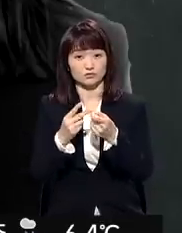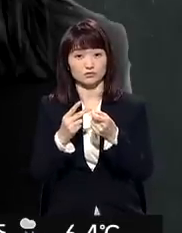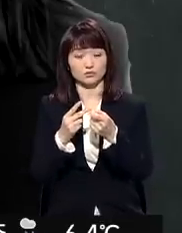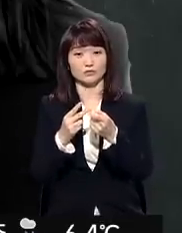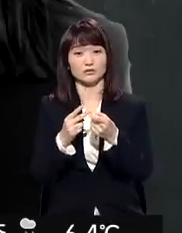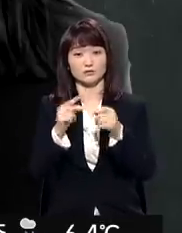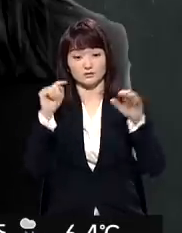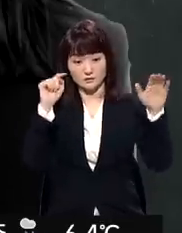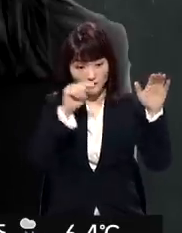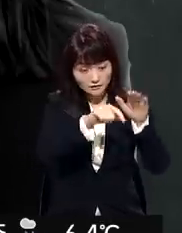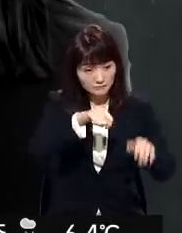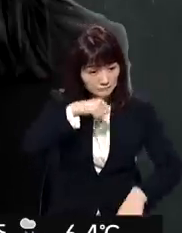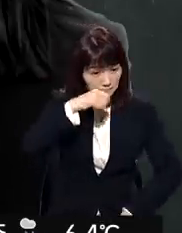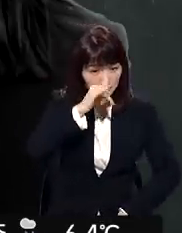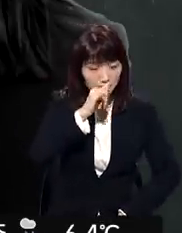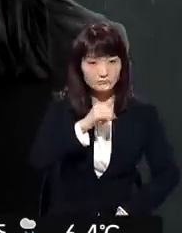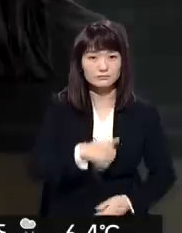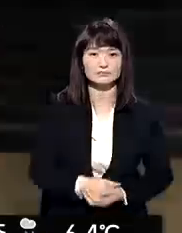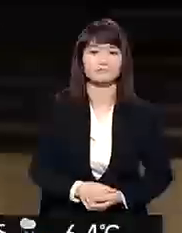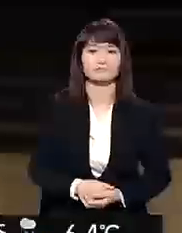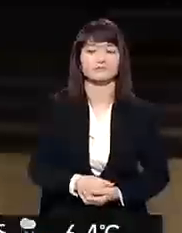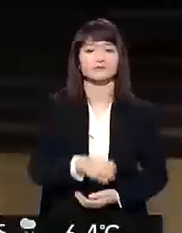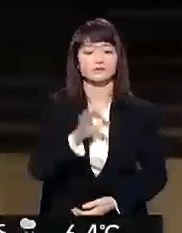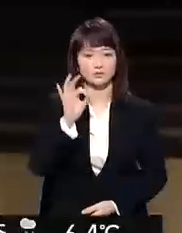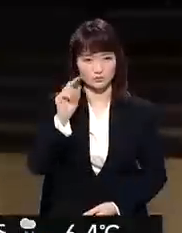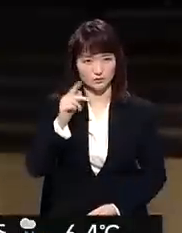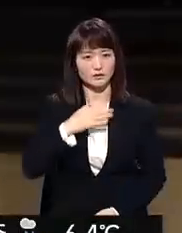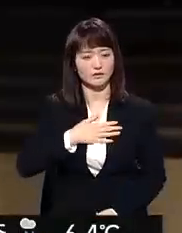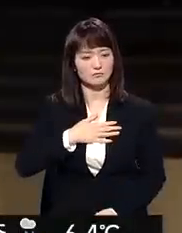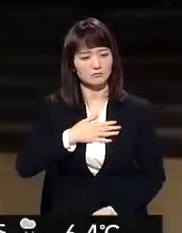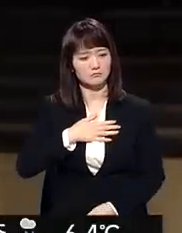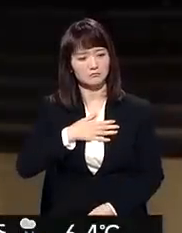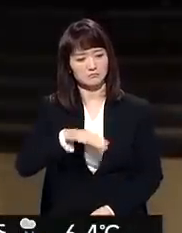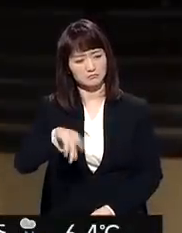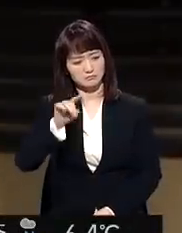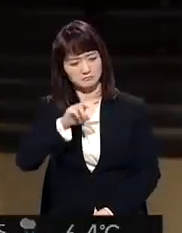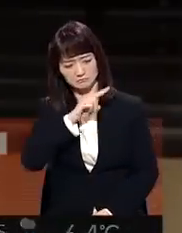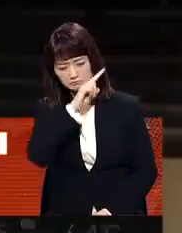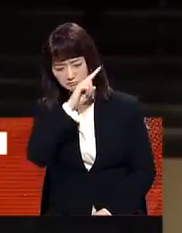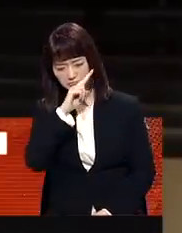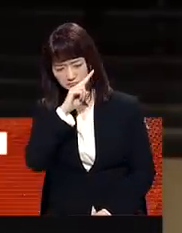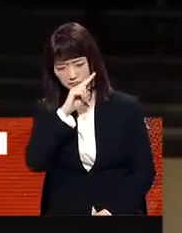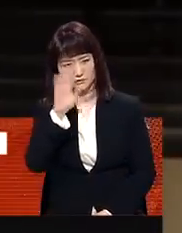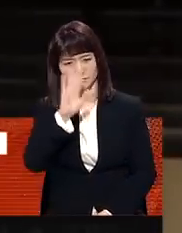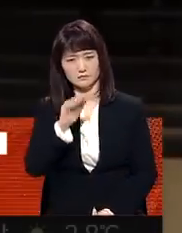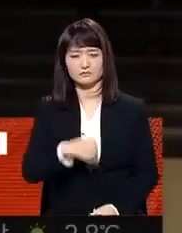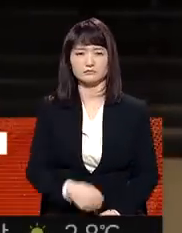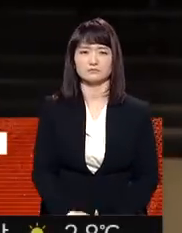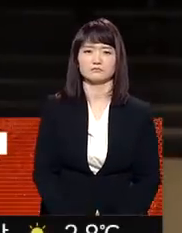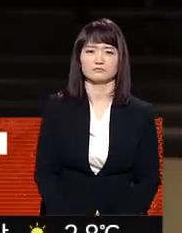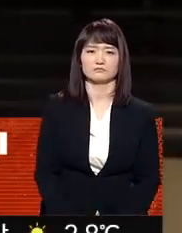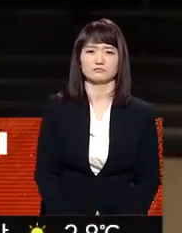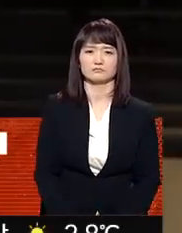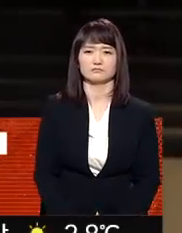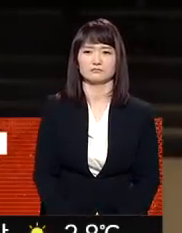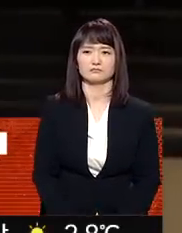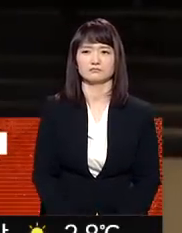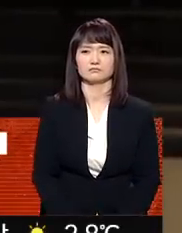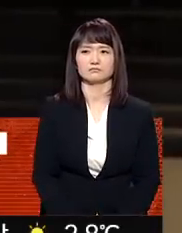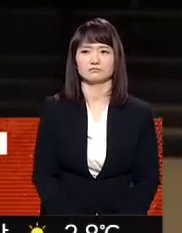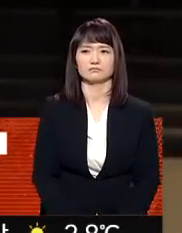더 할 수 있다고 생각해서 그 요청을 수락했고요 먼저 의심하거나 그 입장이 아니었다고 하고 그래서 그